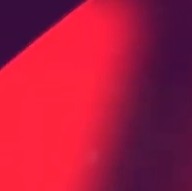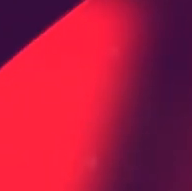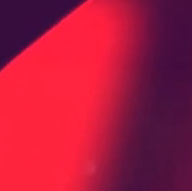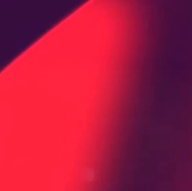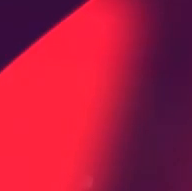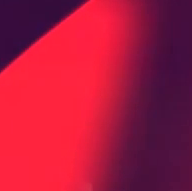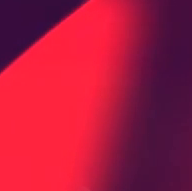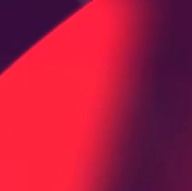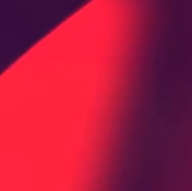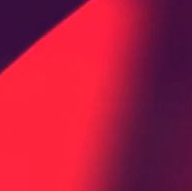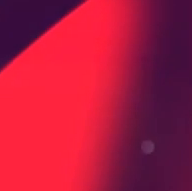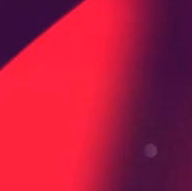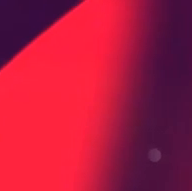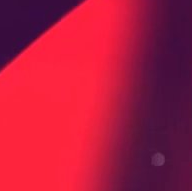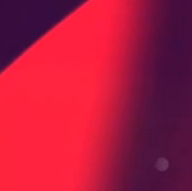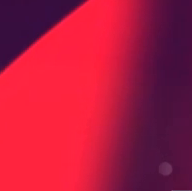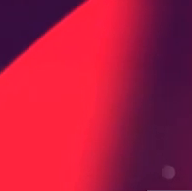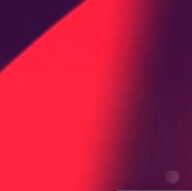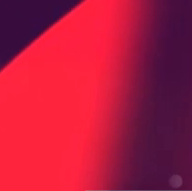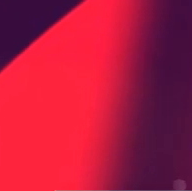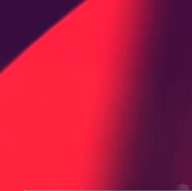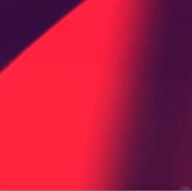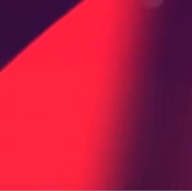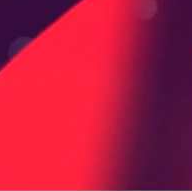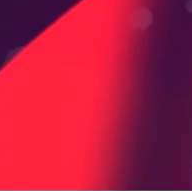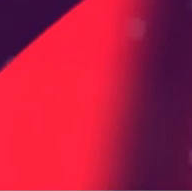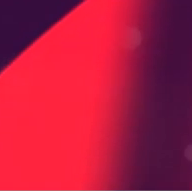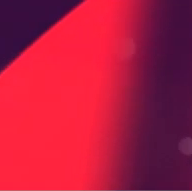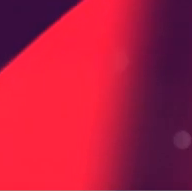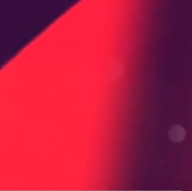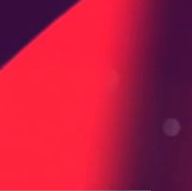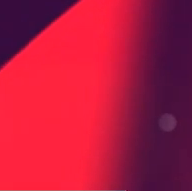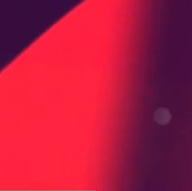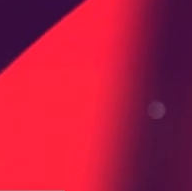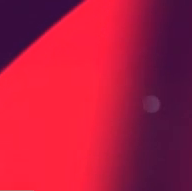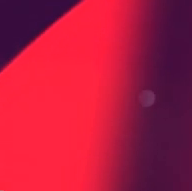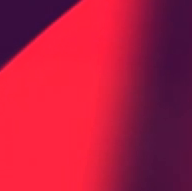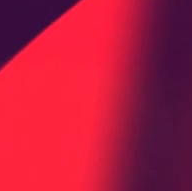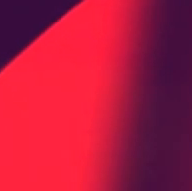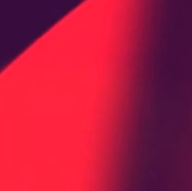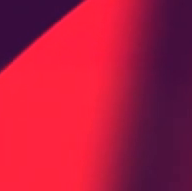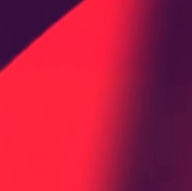රටේ ලෝකෙ සිදුවන උණුසුම් පුව දැනගන්න සියත නිවුස් YouTube channel එක අදම subscribe කරන්න.